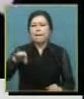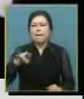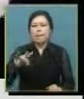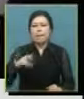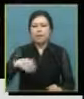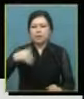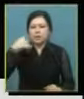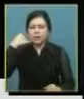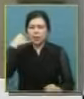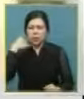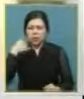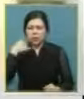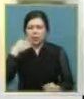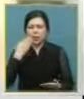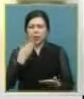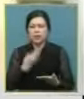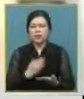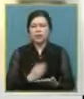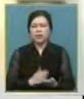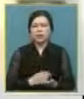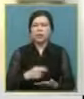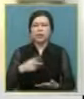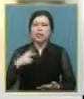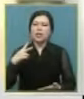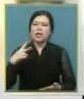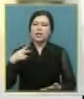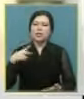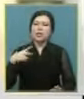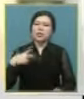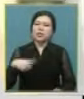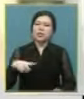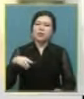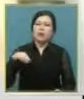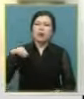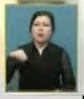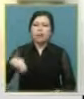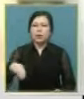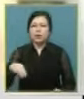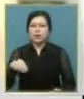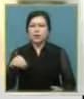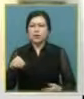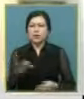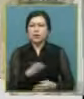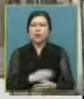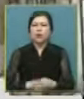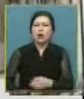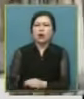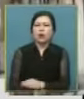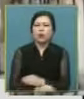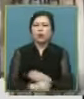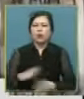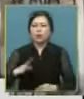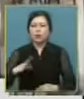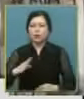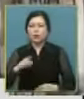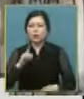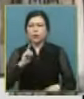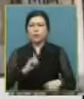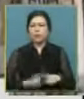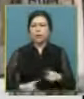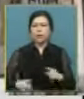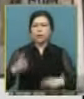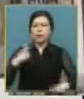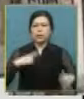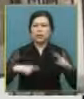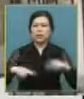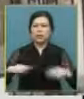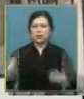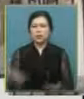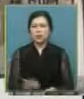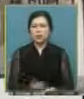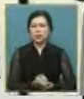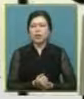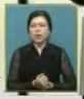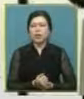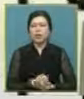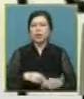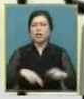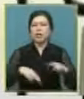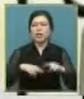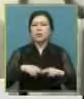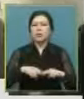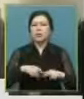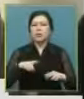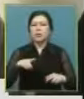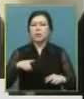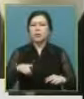ұялы телефонын 20 000 теңгесімен қоса ұрлап кеткен. Жедел іздестіру іс-шарасы барысында сақшылар 1989